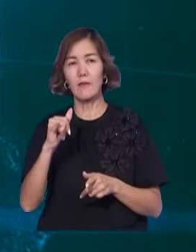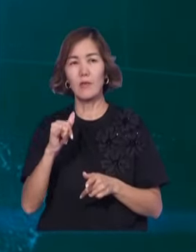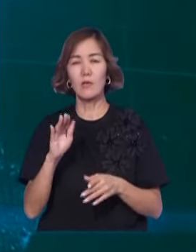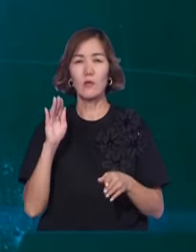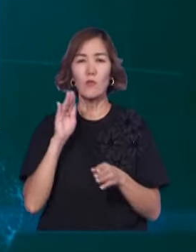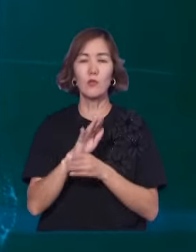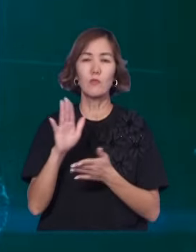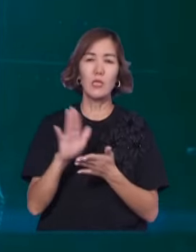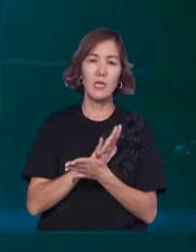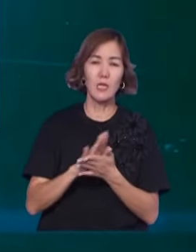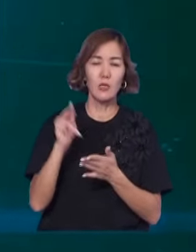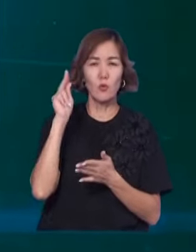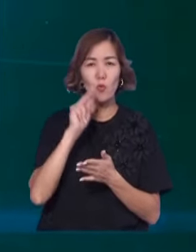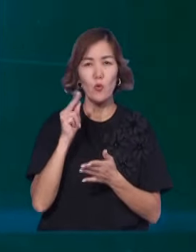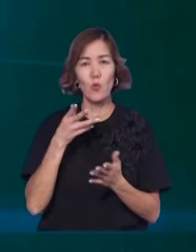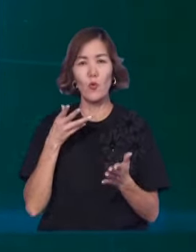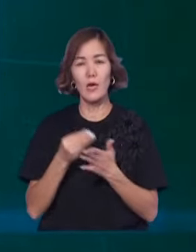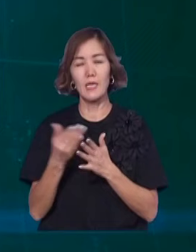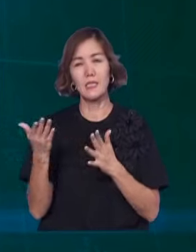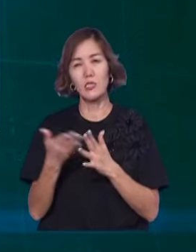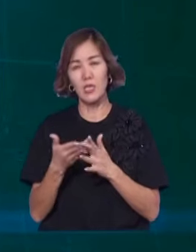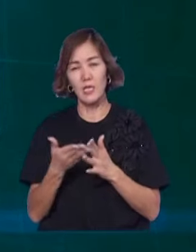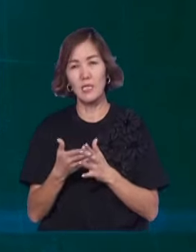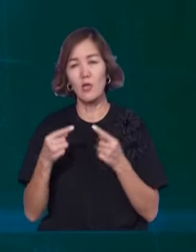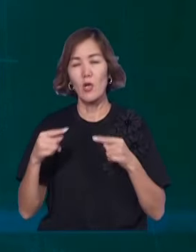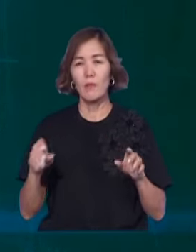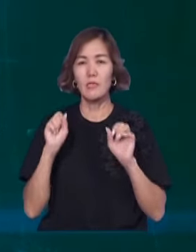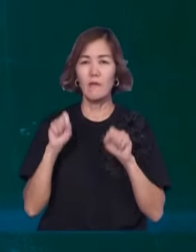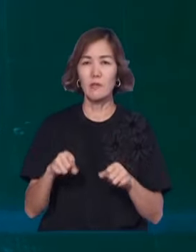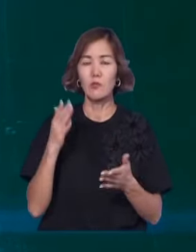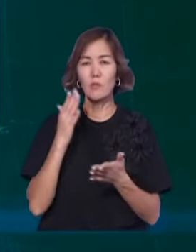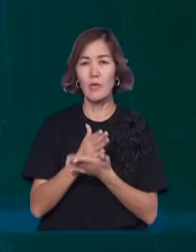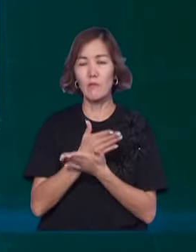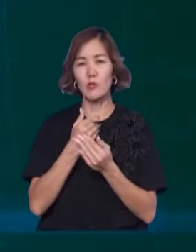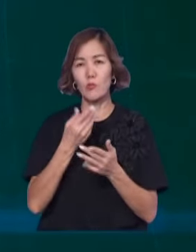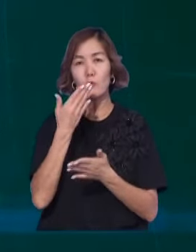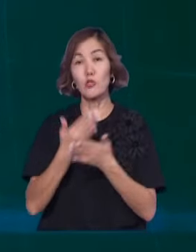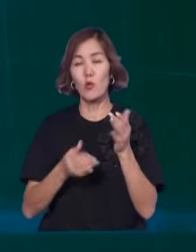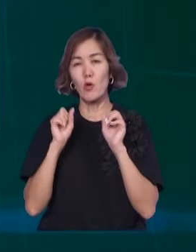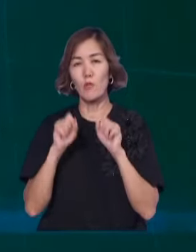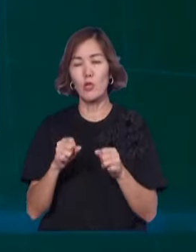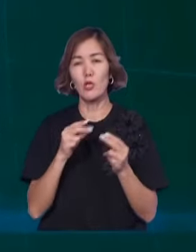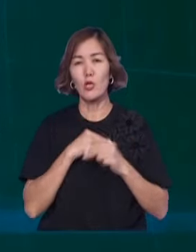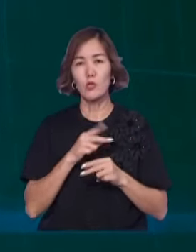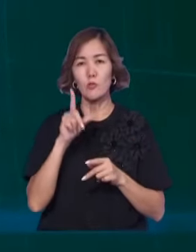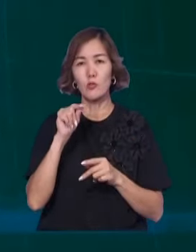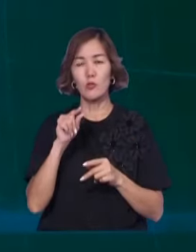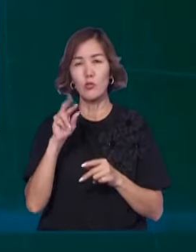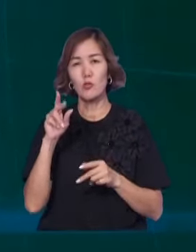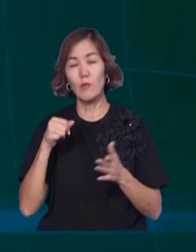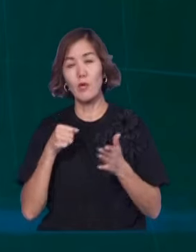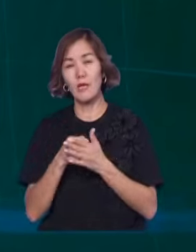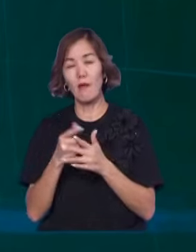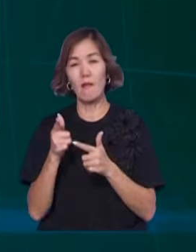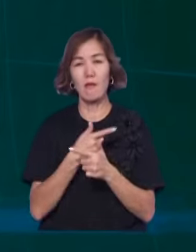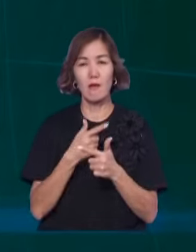қосымша гранттар, оқу ақысын жеңілдету және басқа да мүмкіндіктер туралы ақпарат ала алады. Жұмыс уақыты дүйсенбі мен жұма күндер